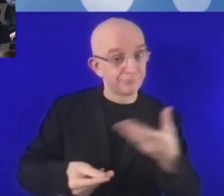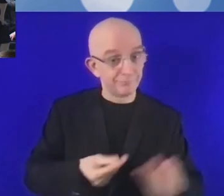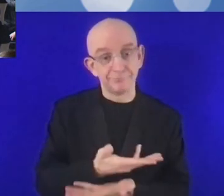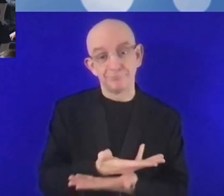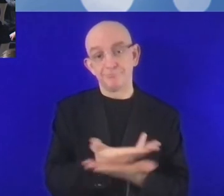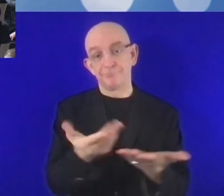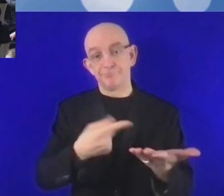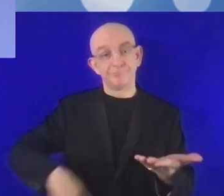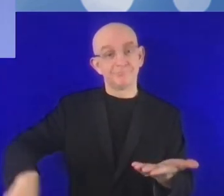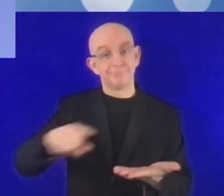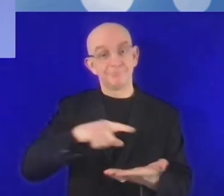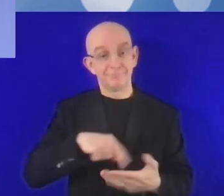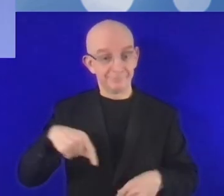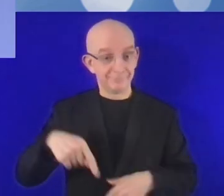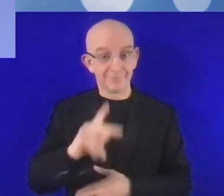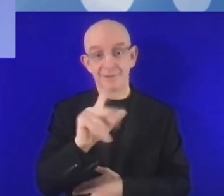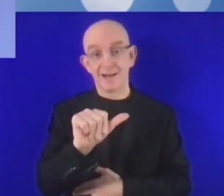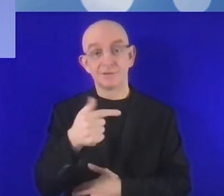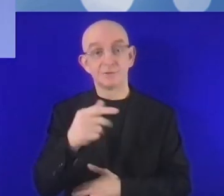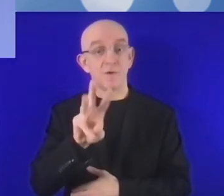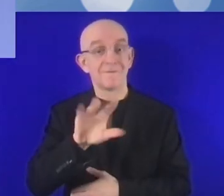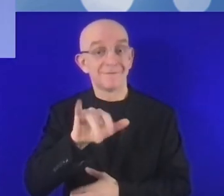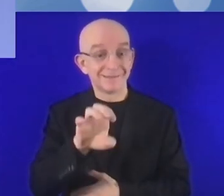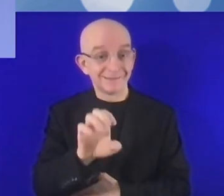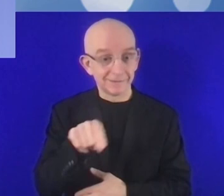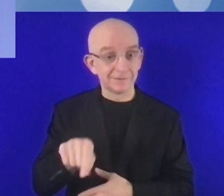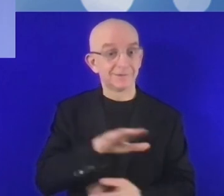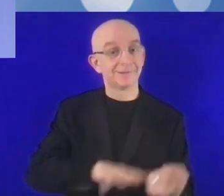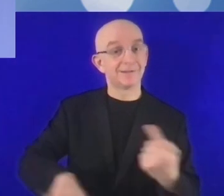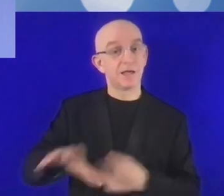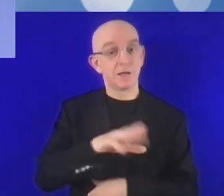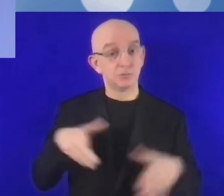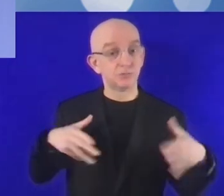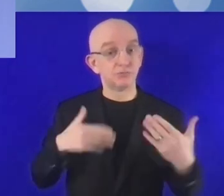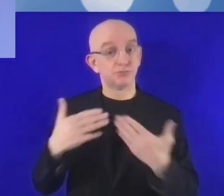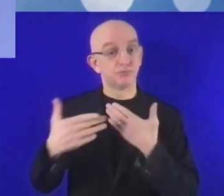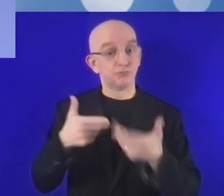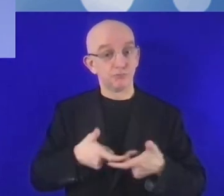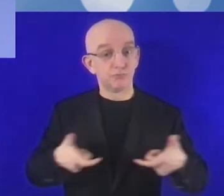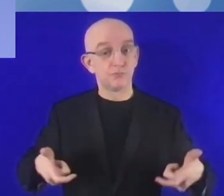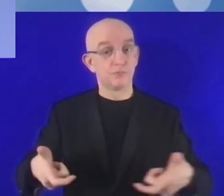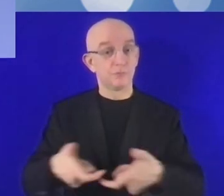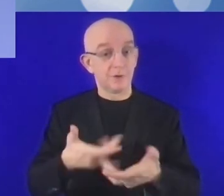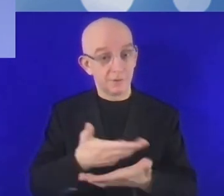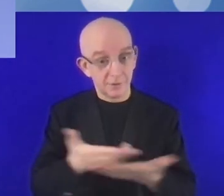принимайте участие. Спасибо всем тем, кто с нами здесь на месте в Катовице